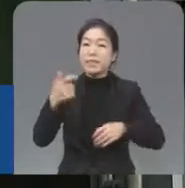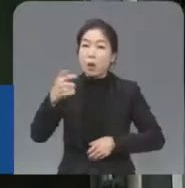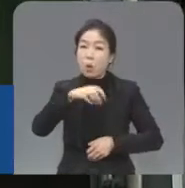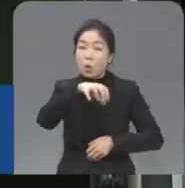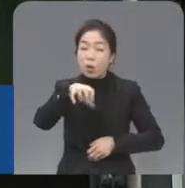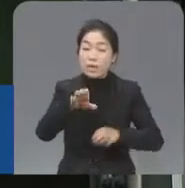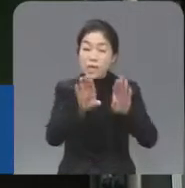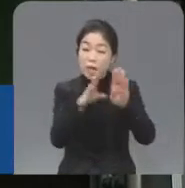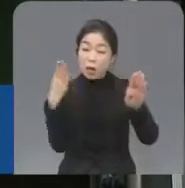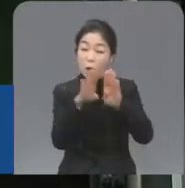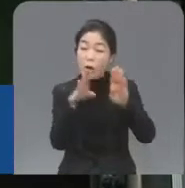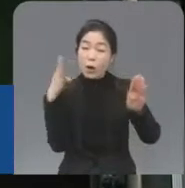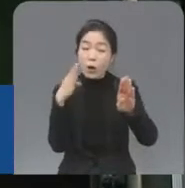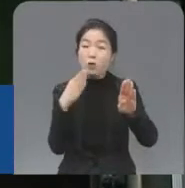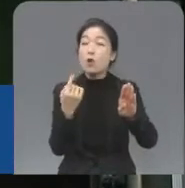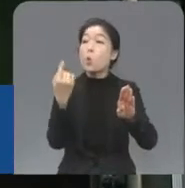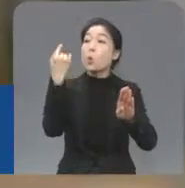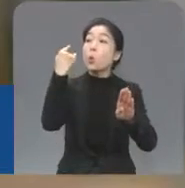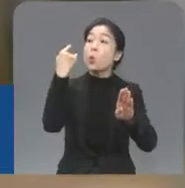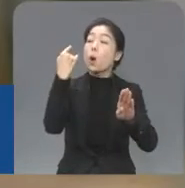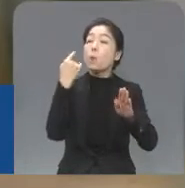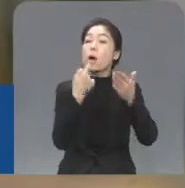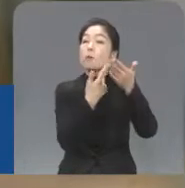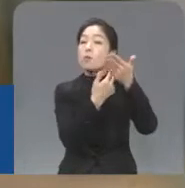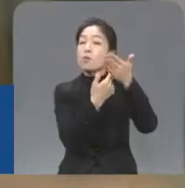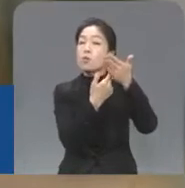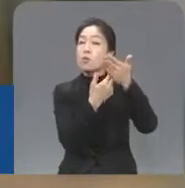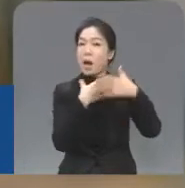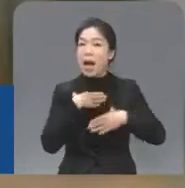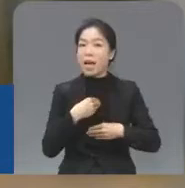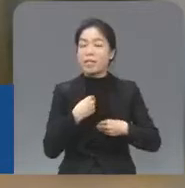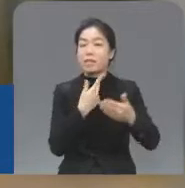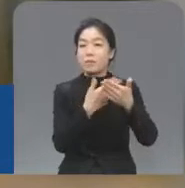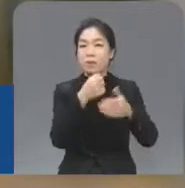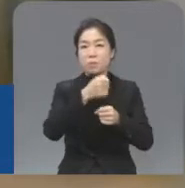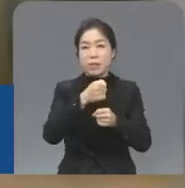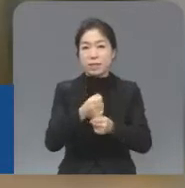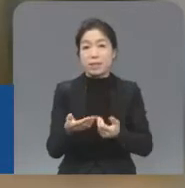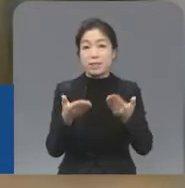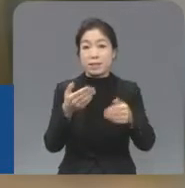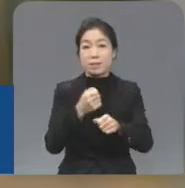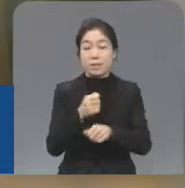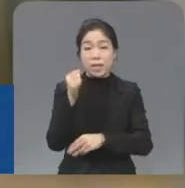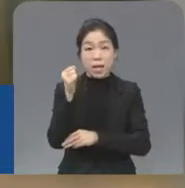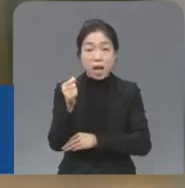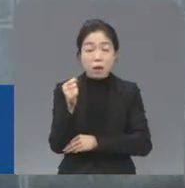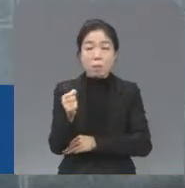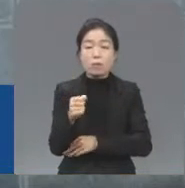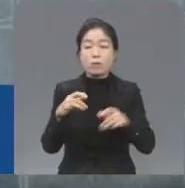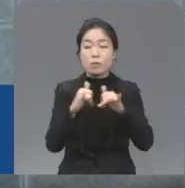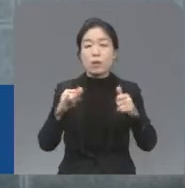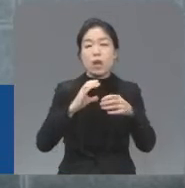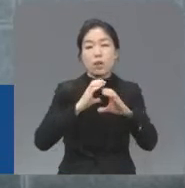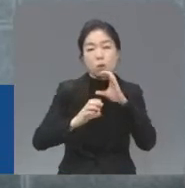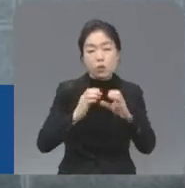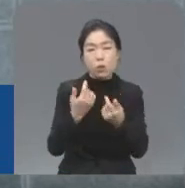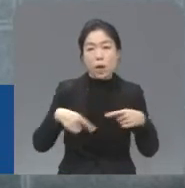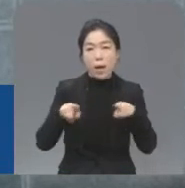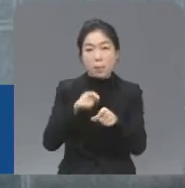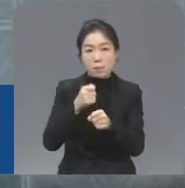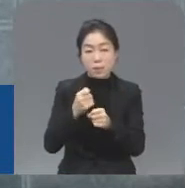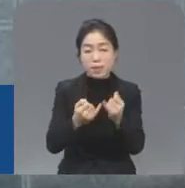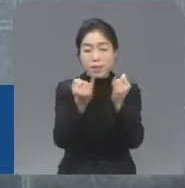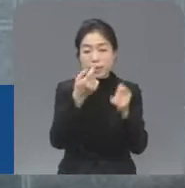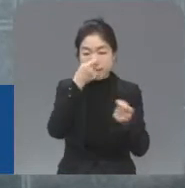입구에 건물 출입 시 뒤가 보이도록 비춰주는 여성 안심 거울을 설치합니다. 영암군은 주민과 소통하며 함께 만드는